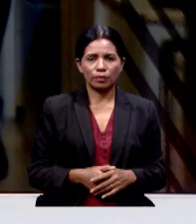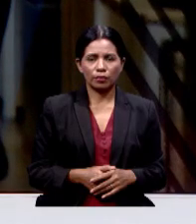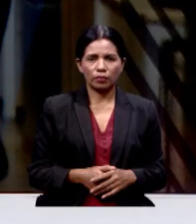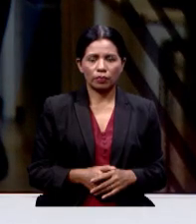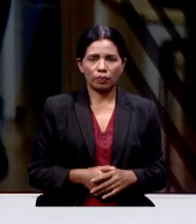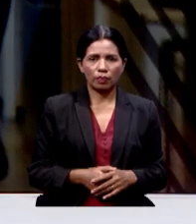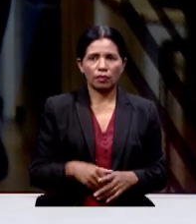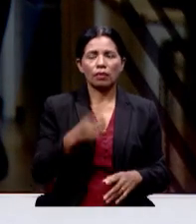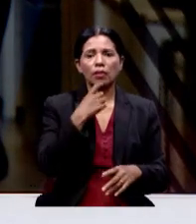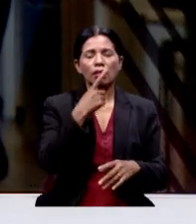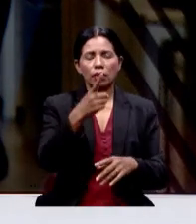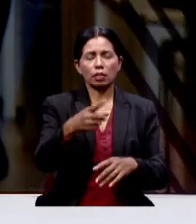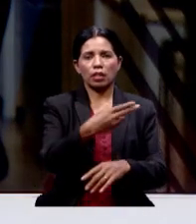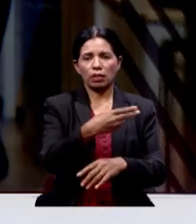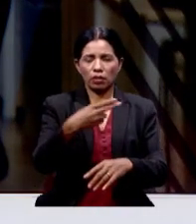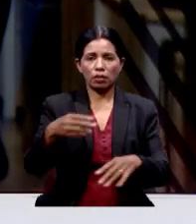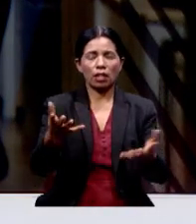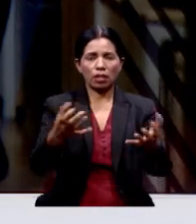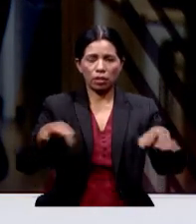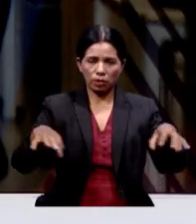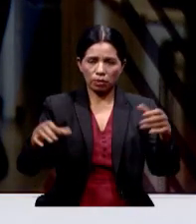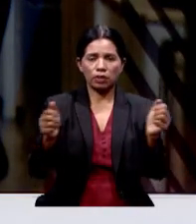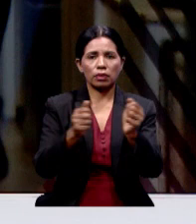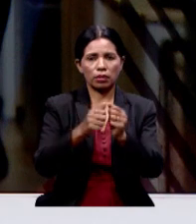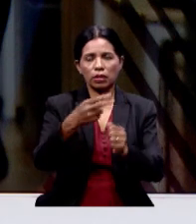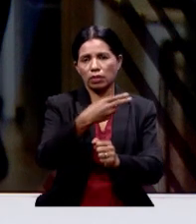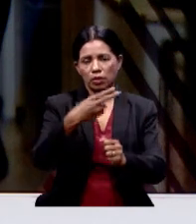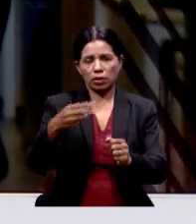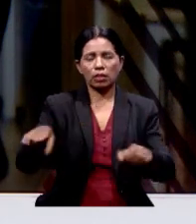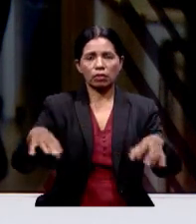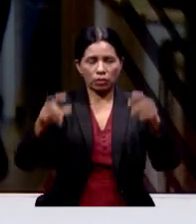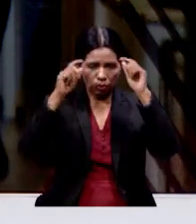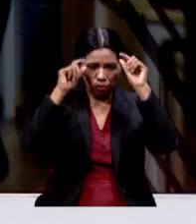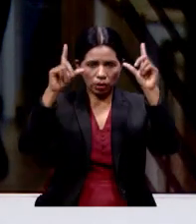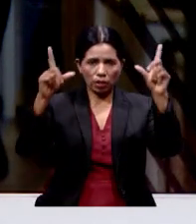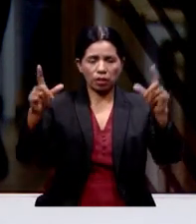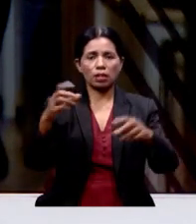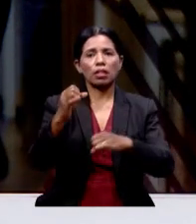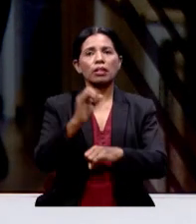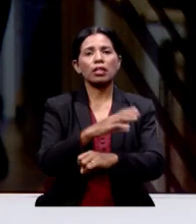Perusahaan listrik negara Indonesia karak servis mutu ko governo Timor Leste ia area infrastruktur.